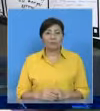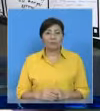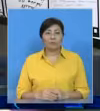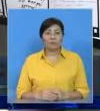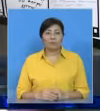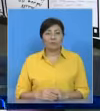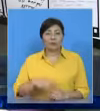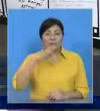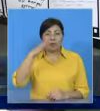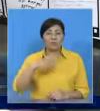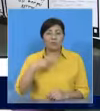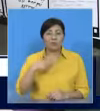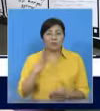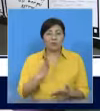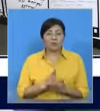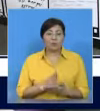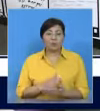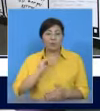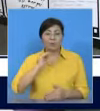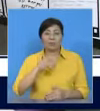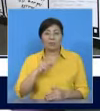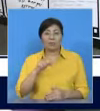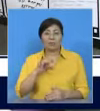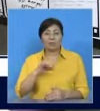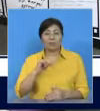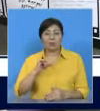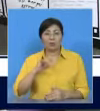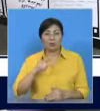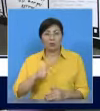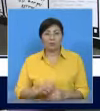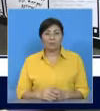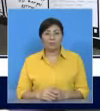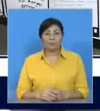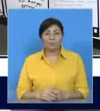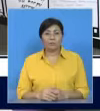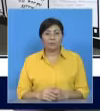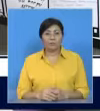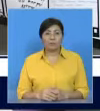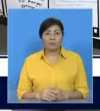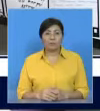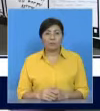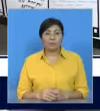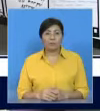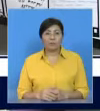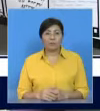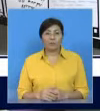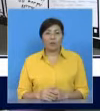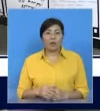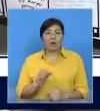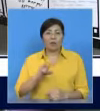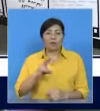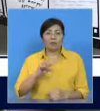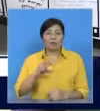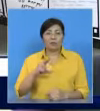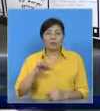Әкемізді айтатын болсақ, мамандығы негізгі хирург. Ол бір жағынан ол кезде аудандарда жаңағы маман анестезиологтар